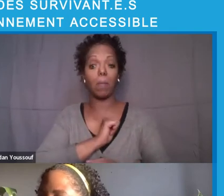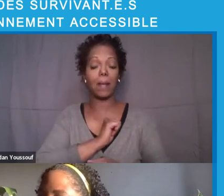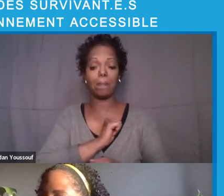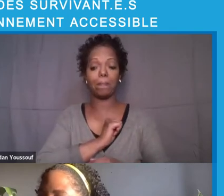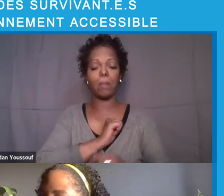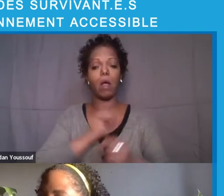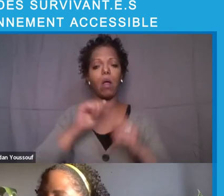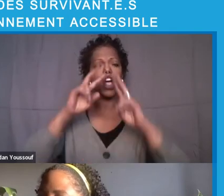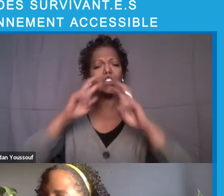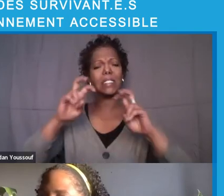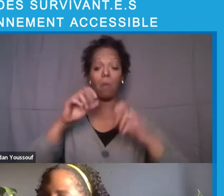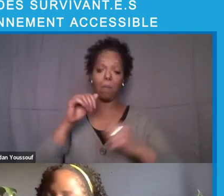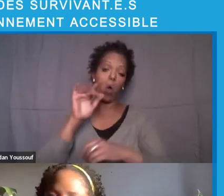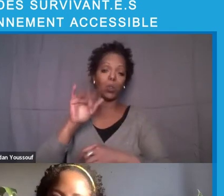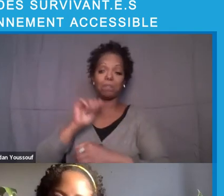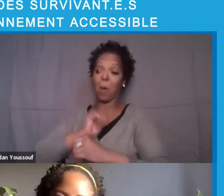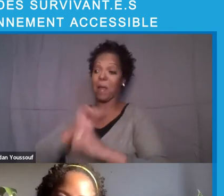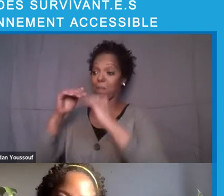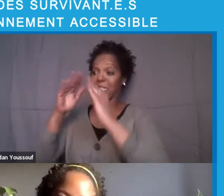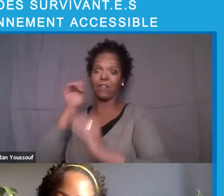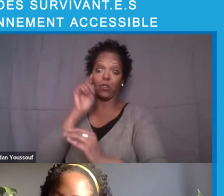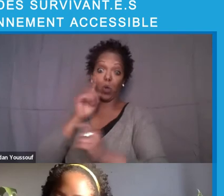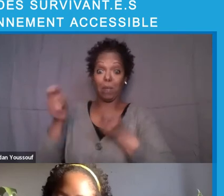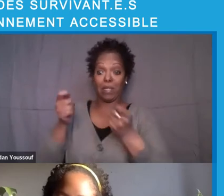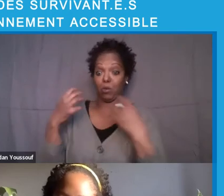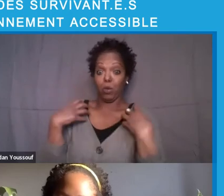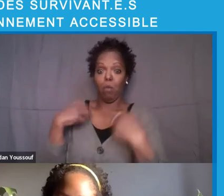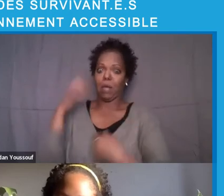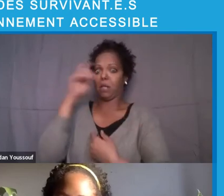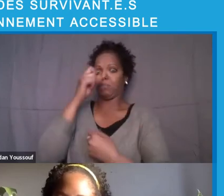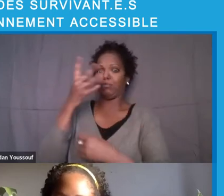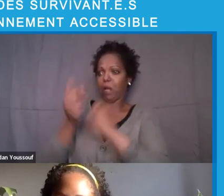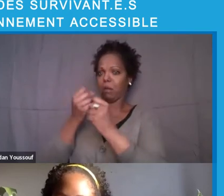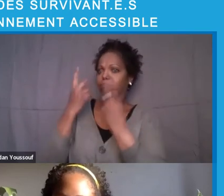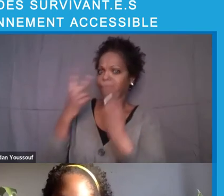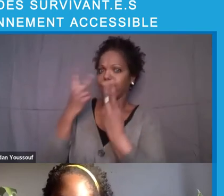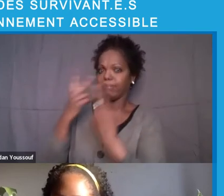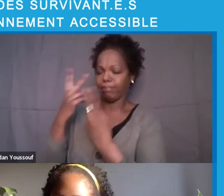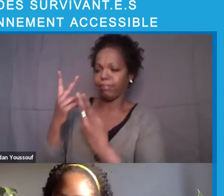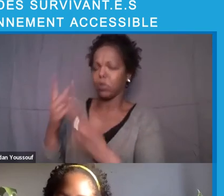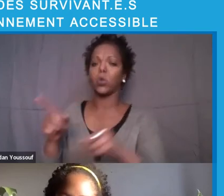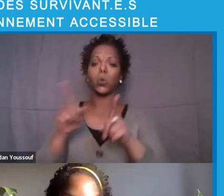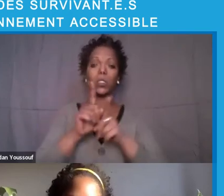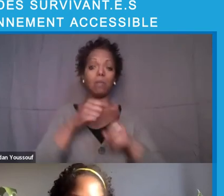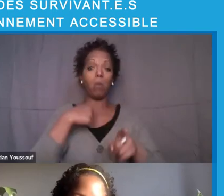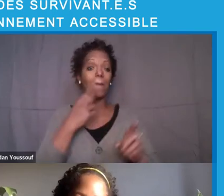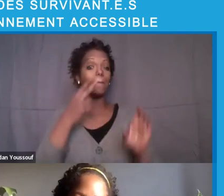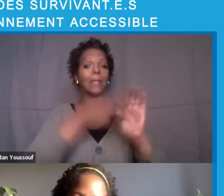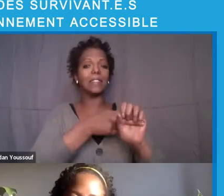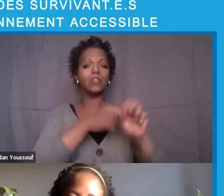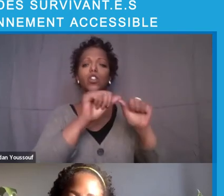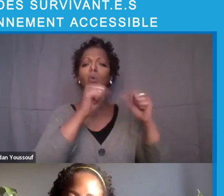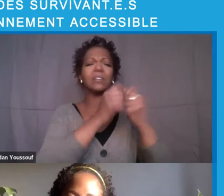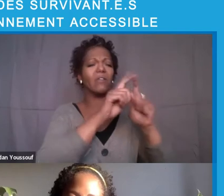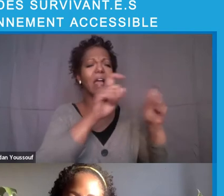population sourde. J'ai fait une recherche, étant donné que je fais partie du conseil d'administration